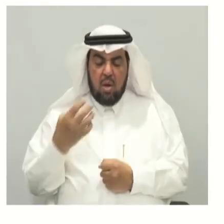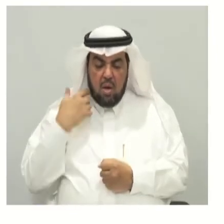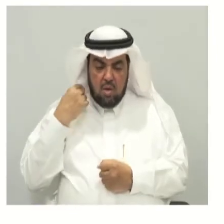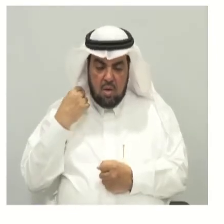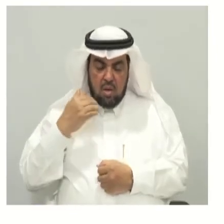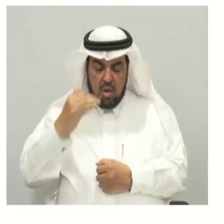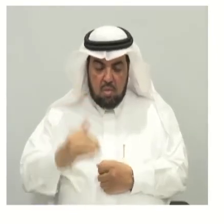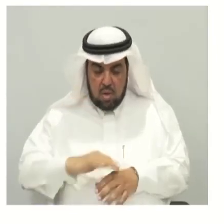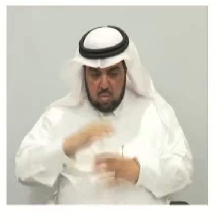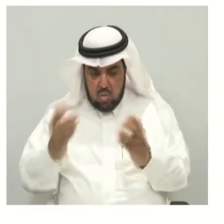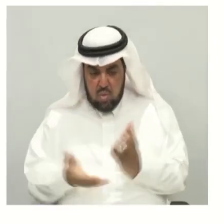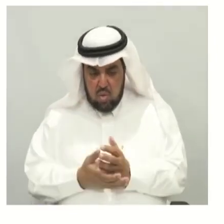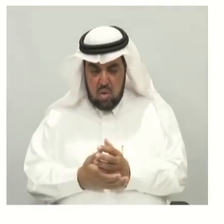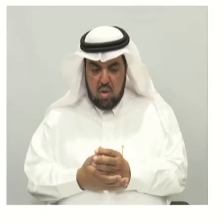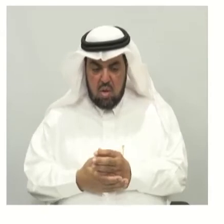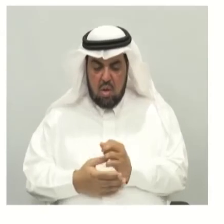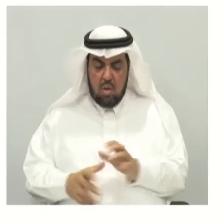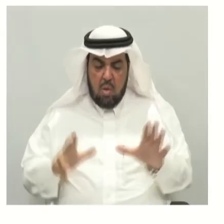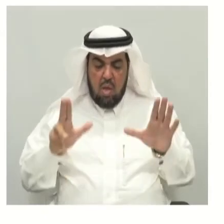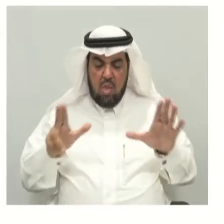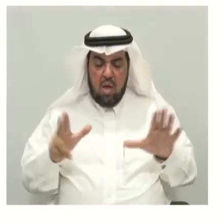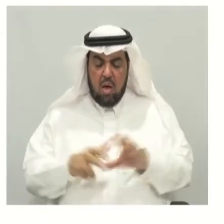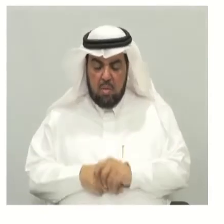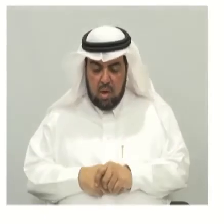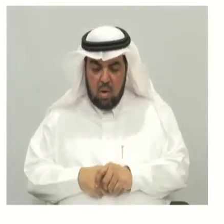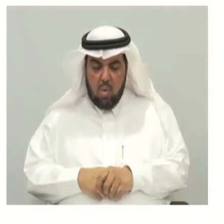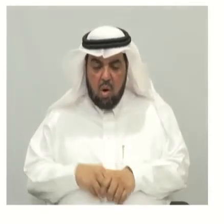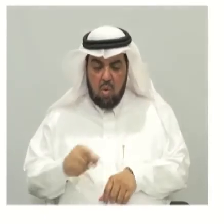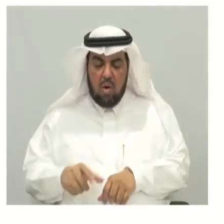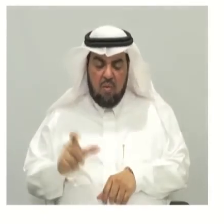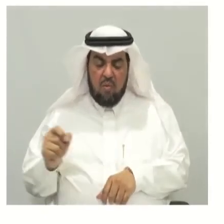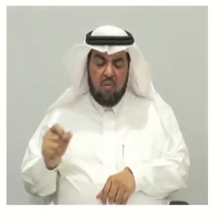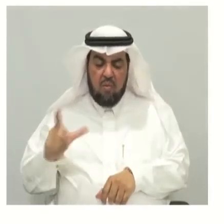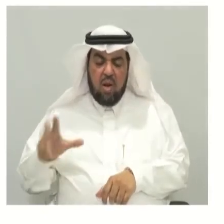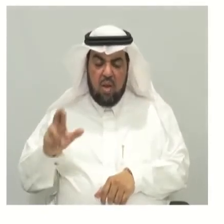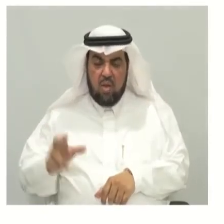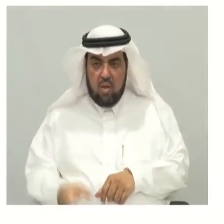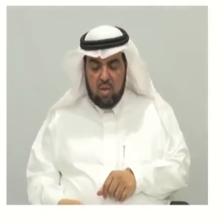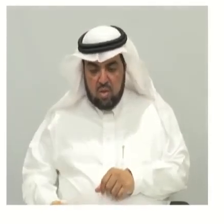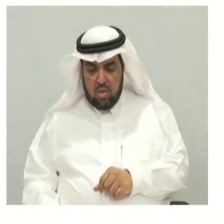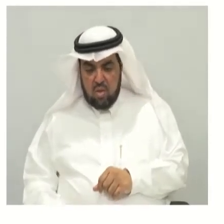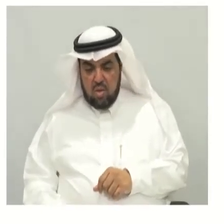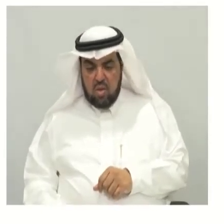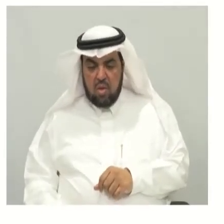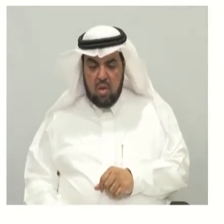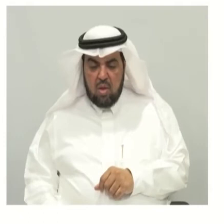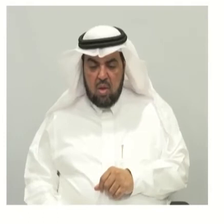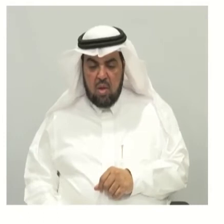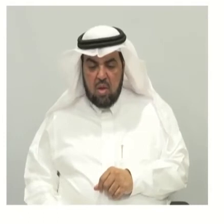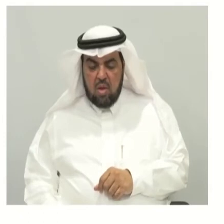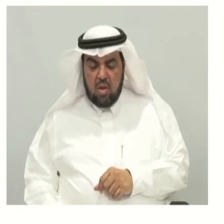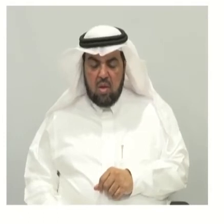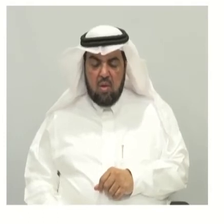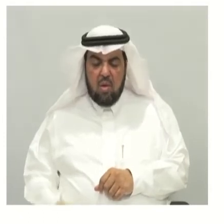وأي مجموعة لديه؟ المجموعة الثامنة، وهو ماذا؟ وهو فلز. نأتي للإف. إف ما